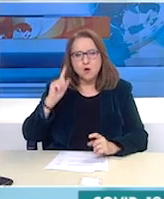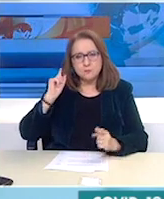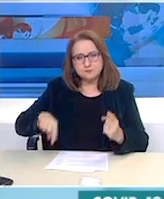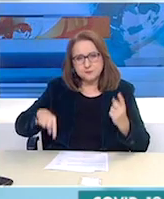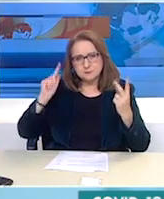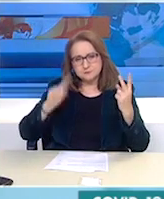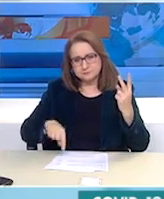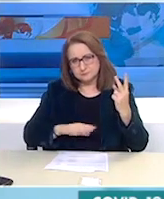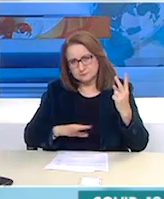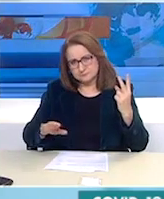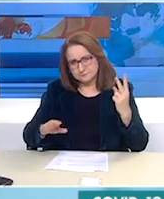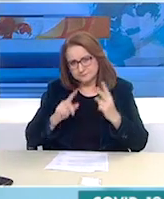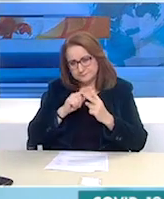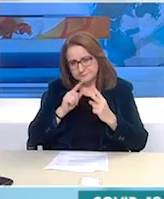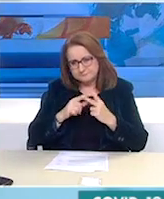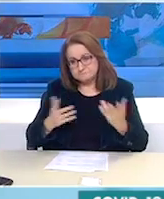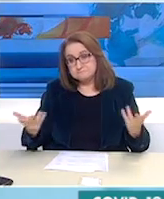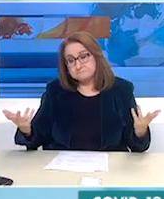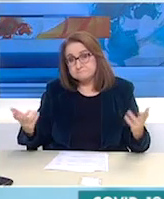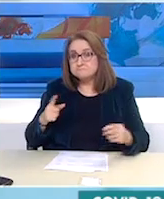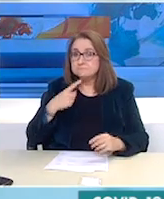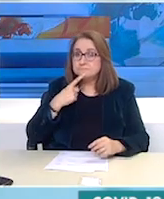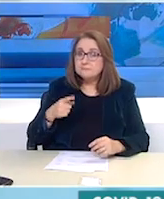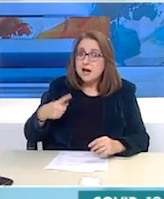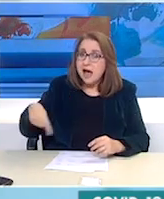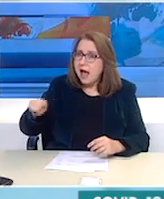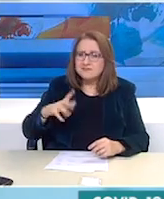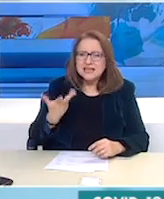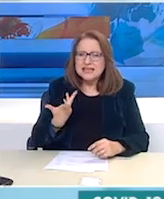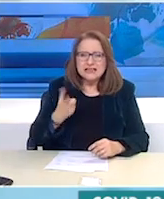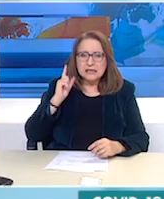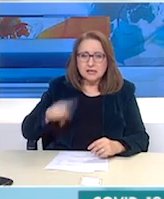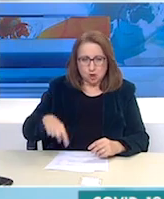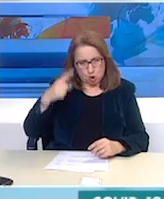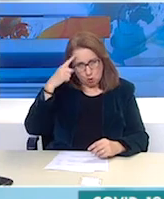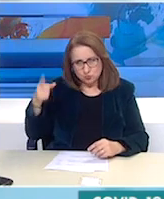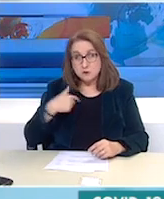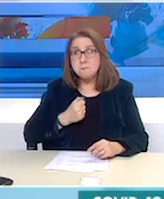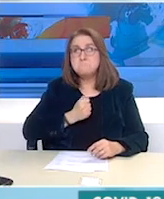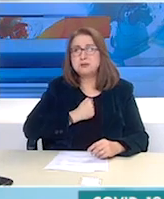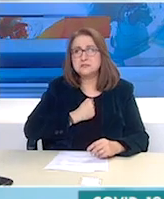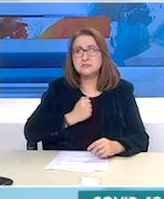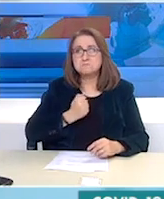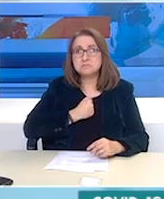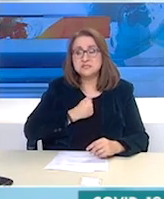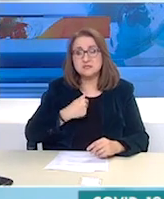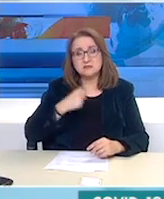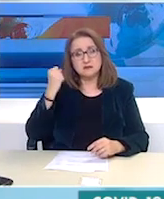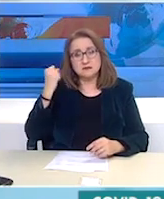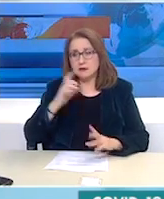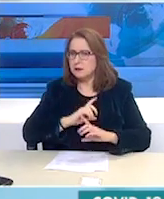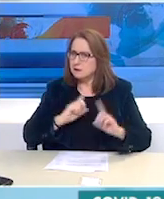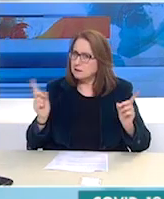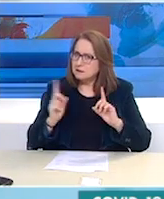συνεπειών, κάποιοι οφείλουν να αντιληφθούν επιτέλους ότι δεν είναι περισσότερο πιστοί χριστιανοί από άλλους. Πόσο μάλλον όταν παροβιάζουν οι ίδιοι τις